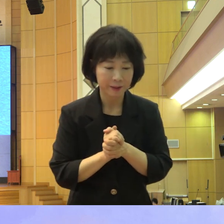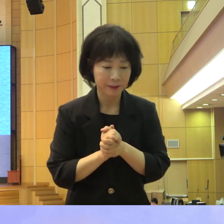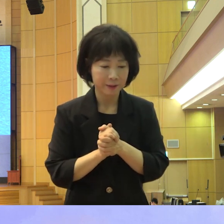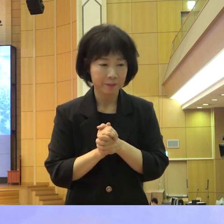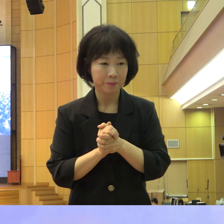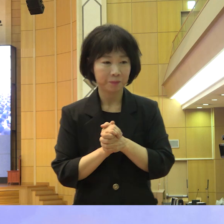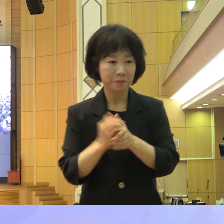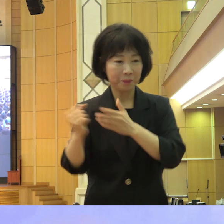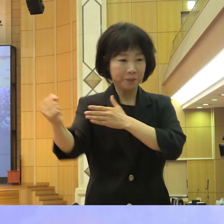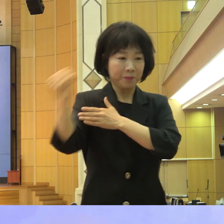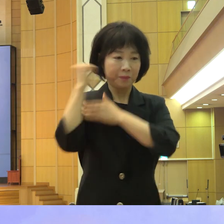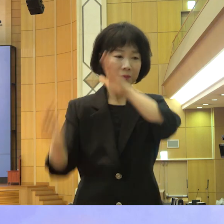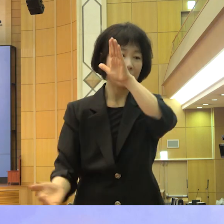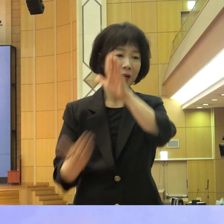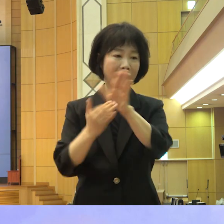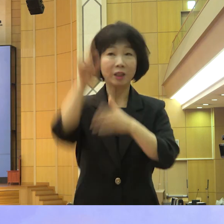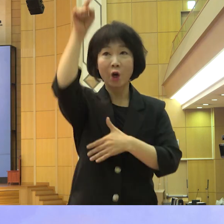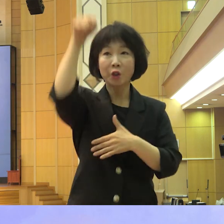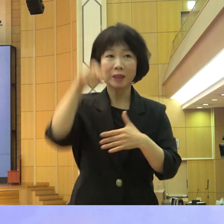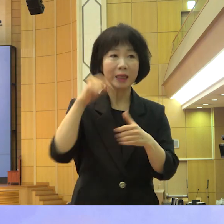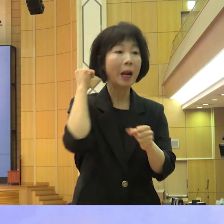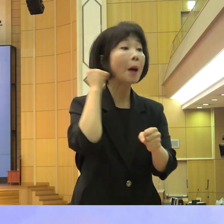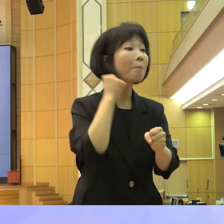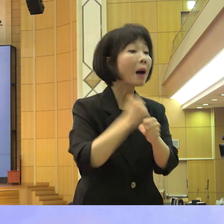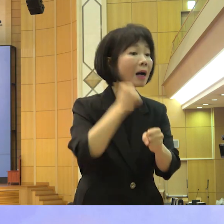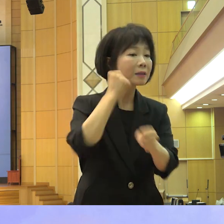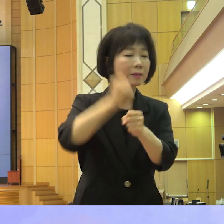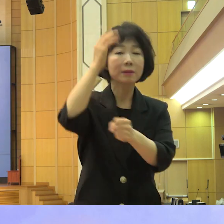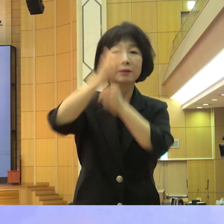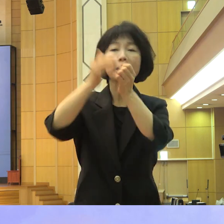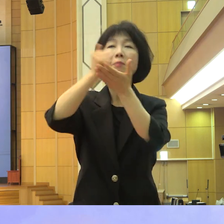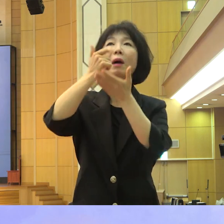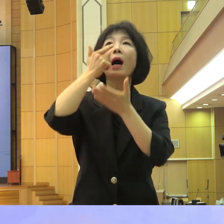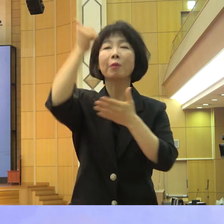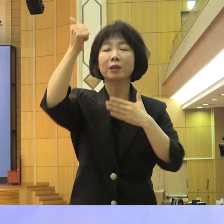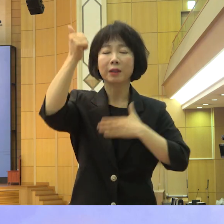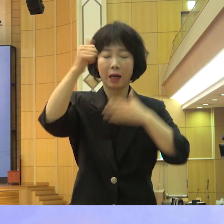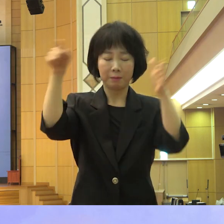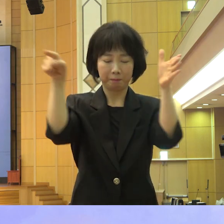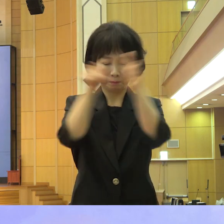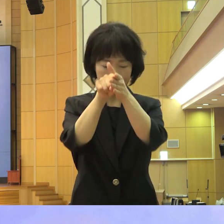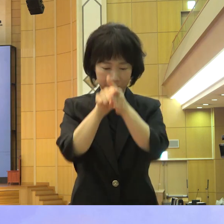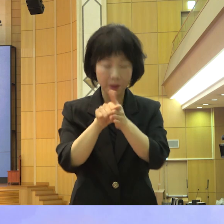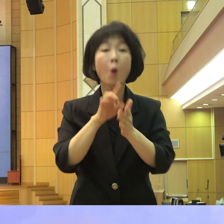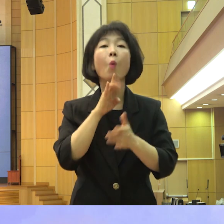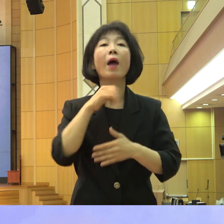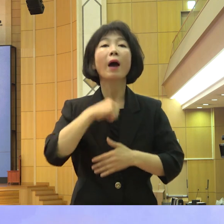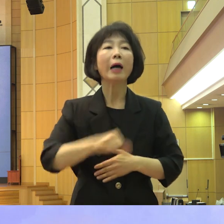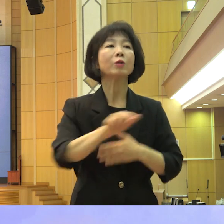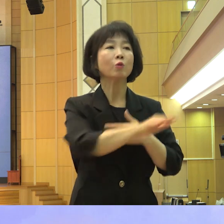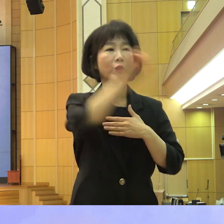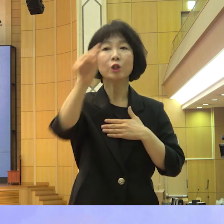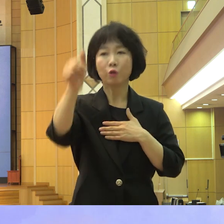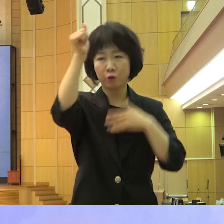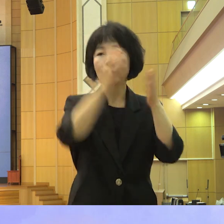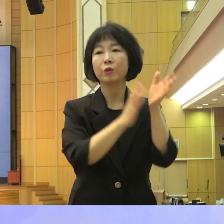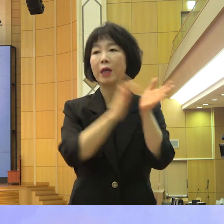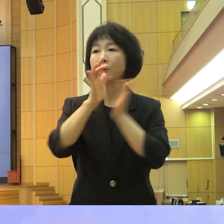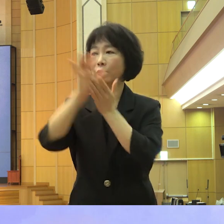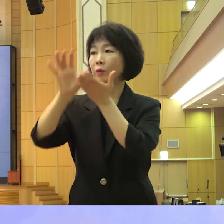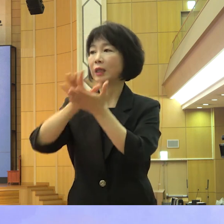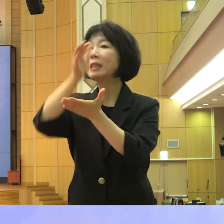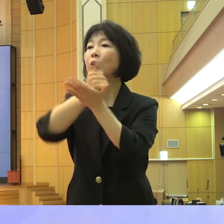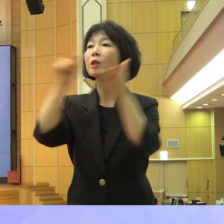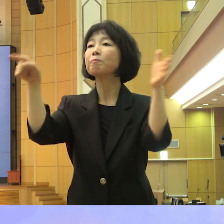아멘. 전능하사 천지를 만드신 하나님 아버지를 내가 믿사오며 그 외아들 우리 주 예수